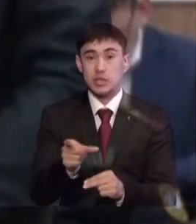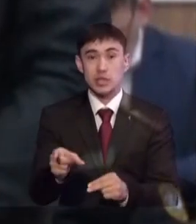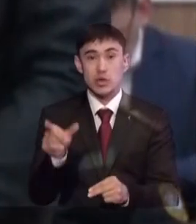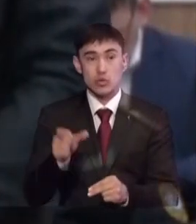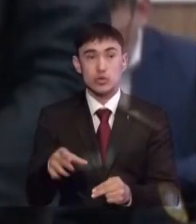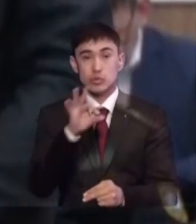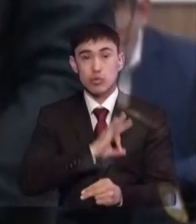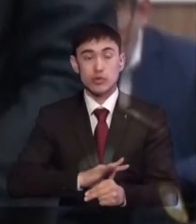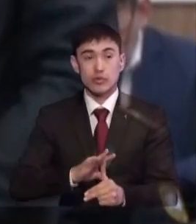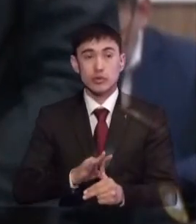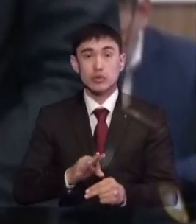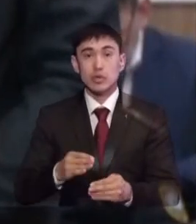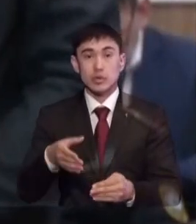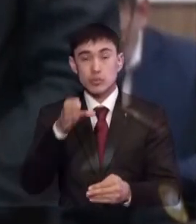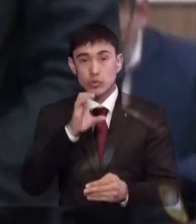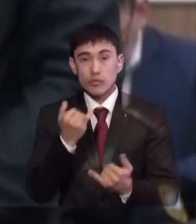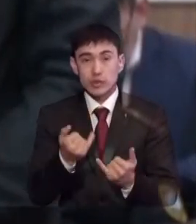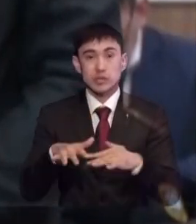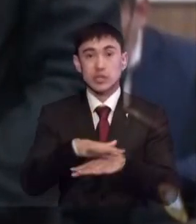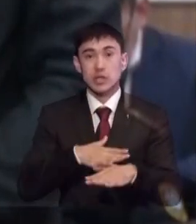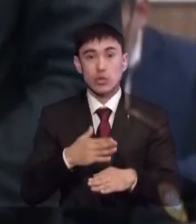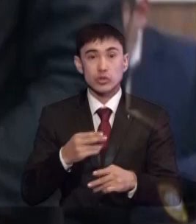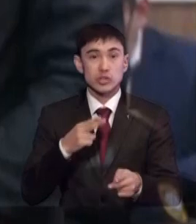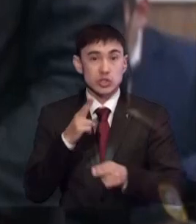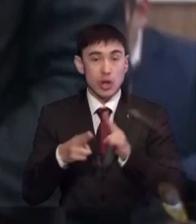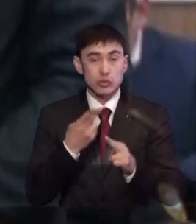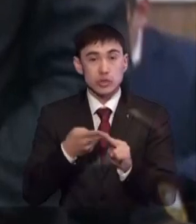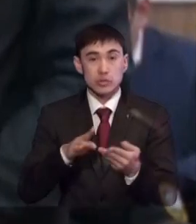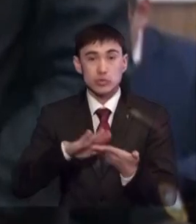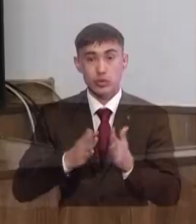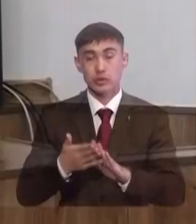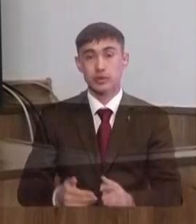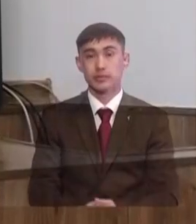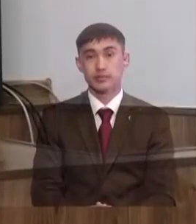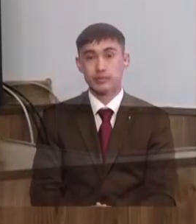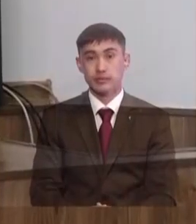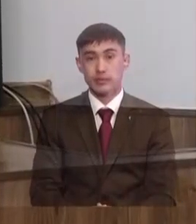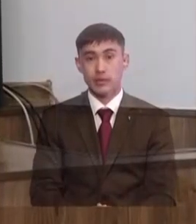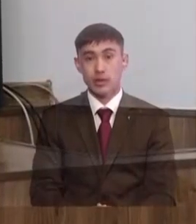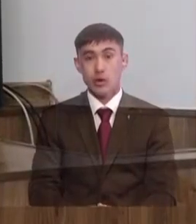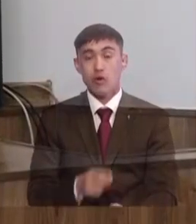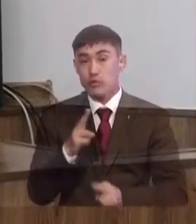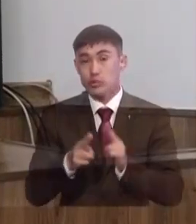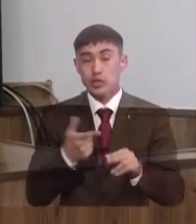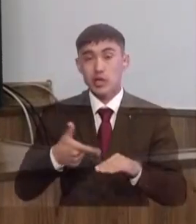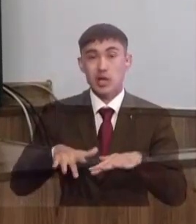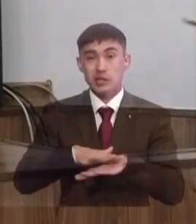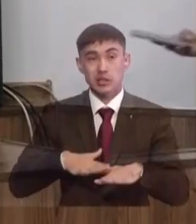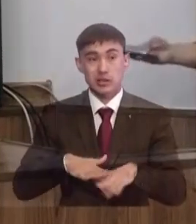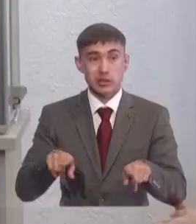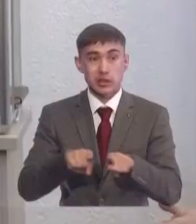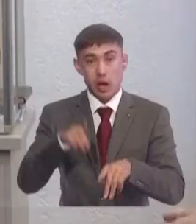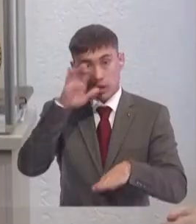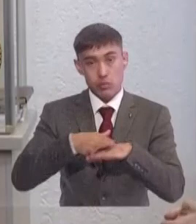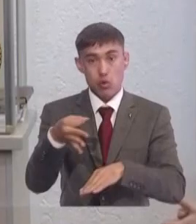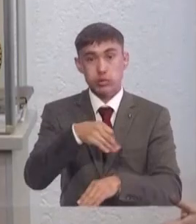воду и используют ее в быту. Поэтому жители села очень недовольны происходящим. Отметив, что возмущение граждан вполне оправданное,